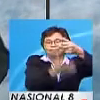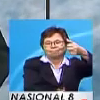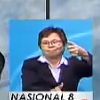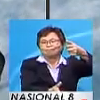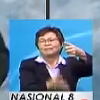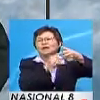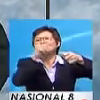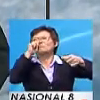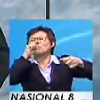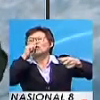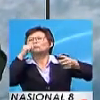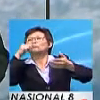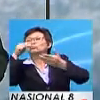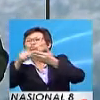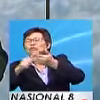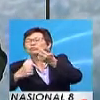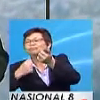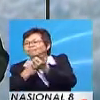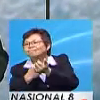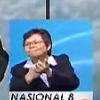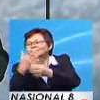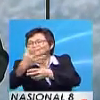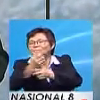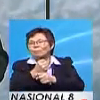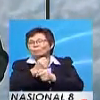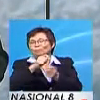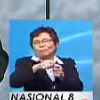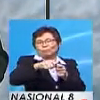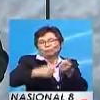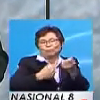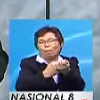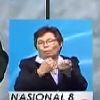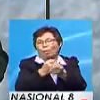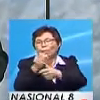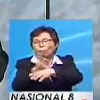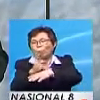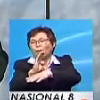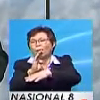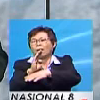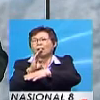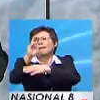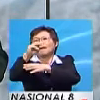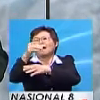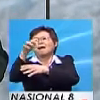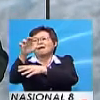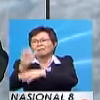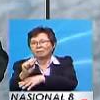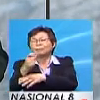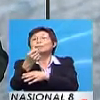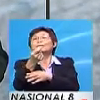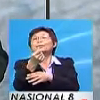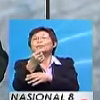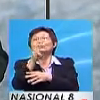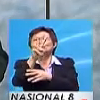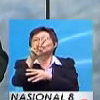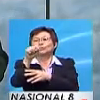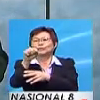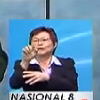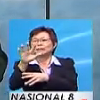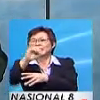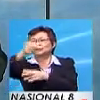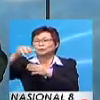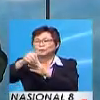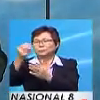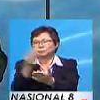dan pemalsuan dokumen sokongan bagi mendapatkan pembiayaan perniagaan Majlis amanah rakyat Mara bernilai r2.5